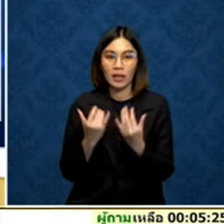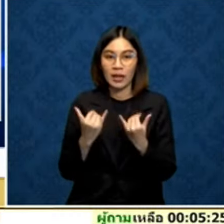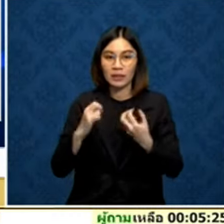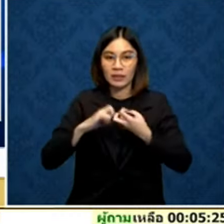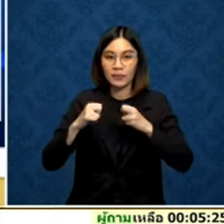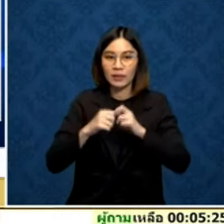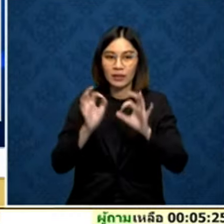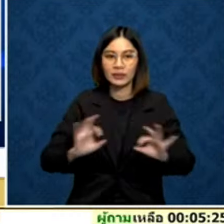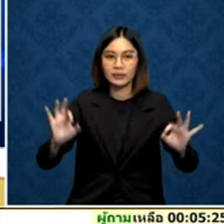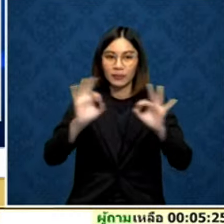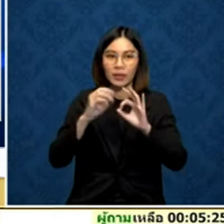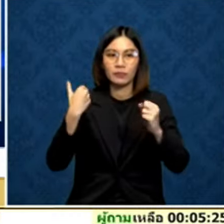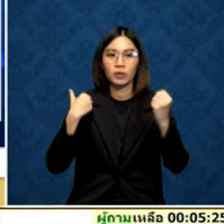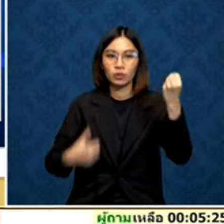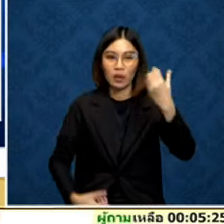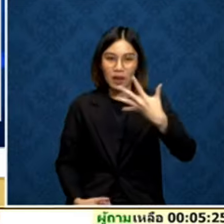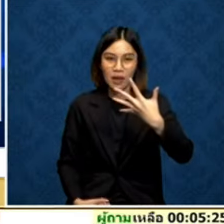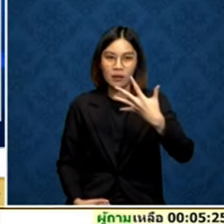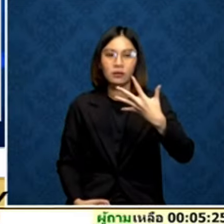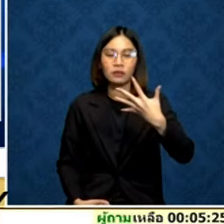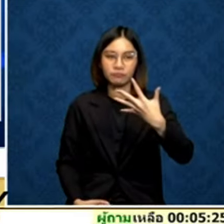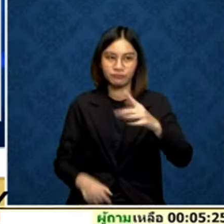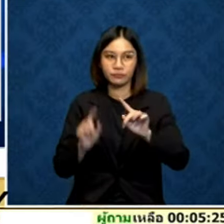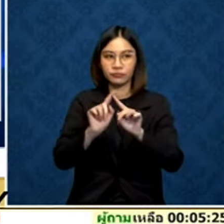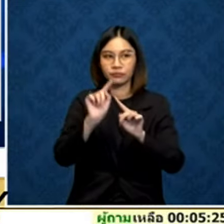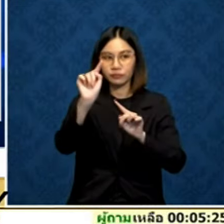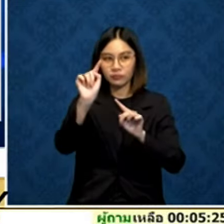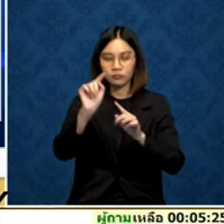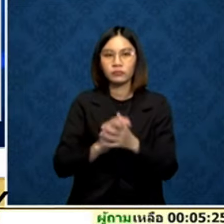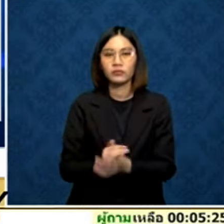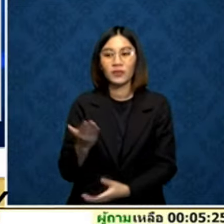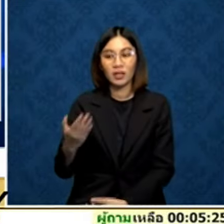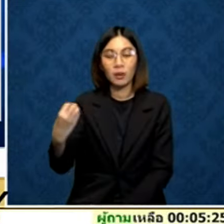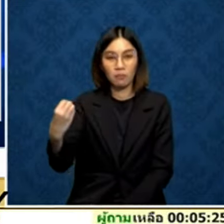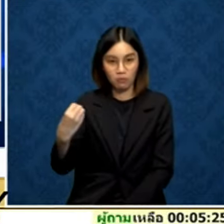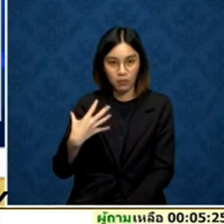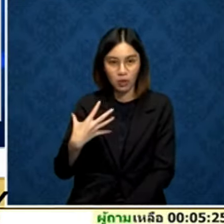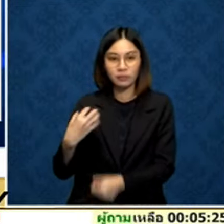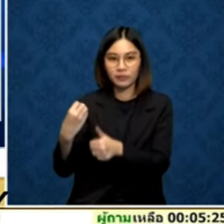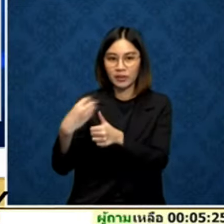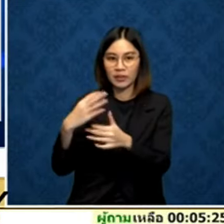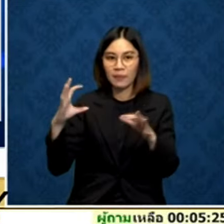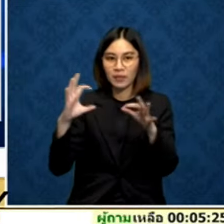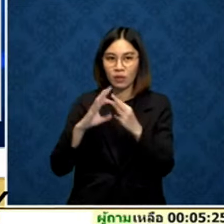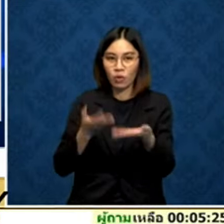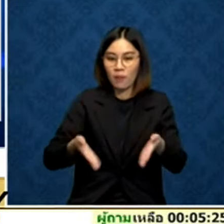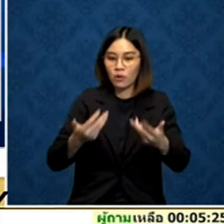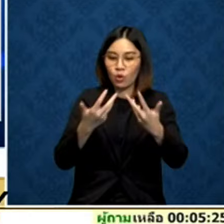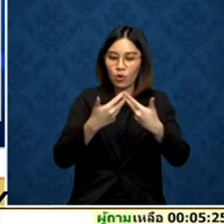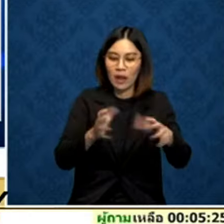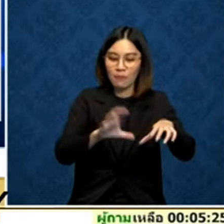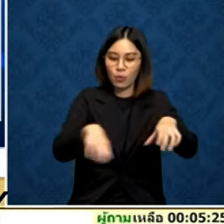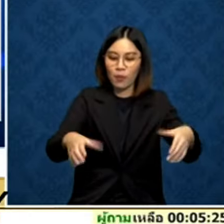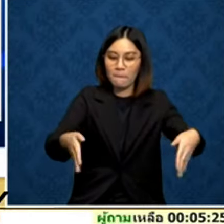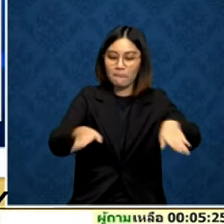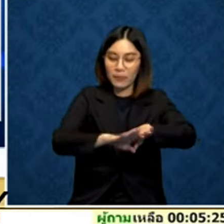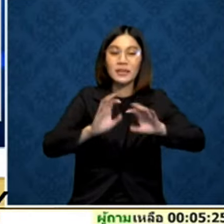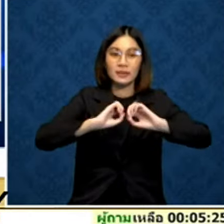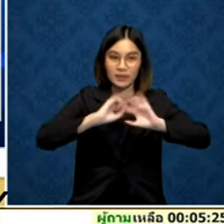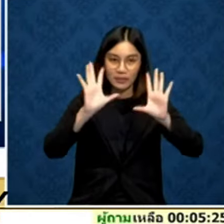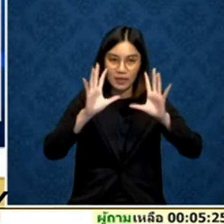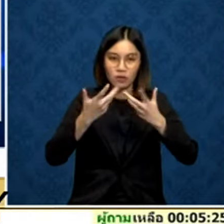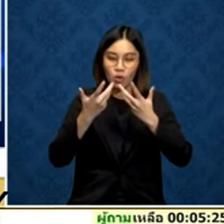หญ่ๆมีอยู่5ข้อด้วยกันนะครับอันแรกเลยเนี่ยที่ท่านกรุณาให้คอมเมนต์มาเกี่ยวเรื่องของการปิดตัวของโรงงานเนี่ยชัดเจนนะครับอุตส